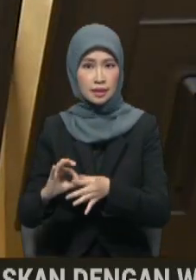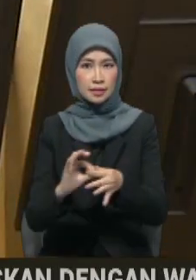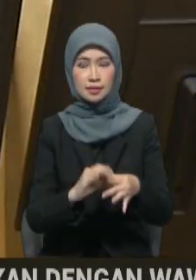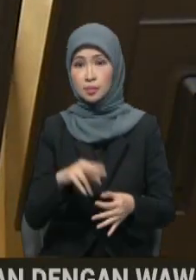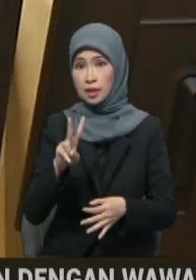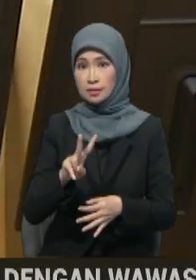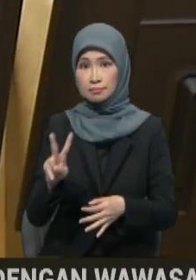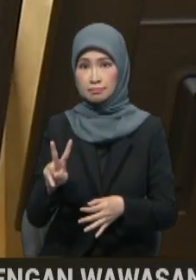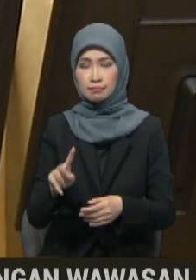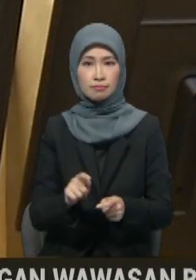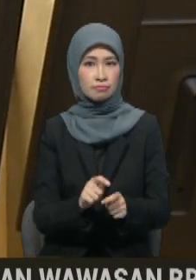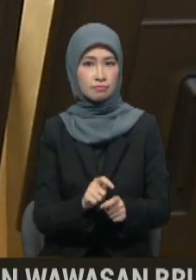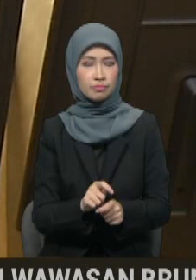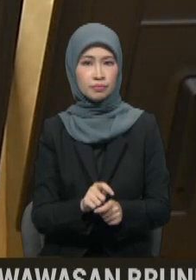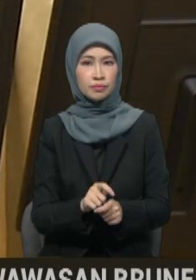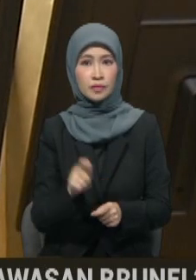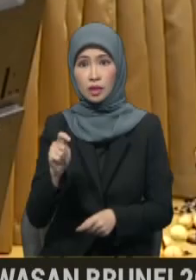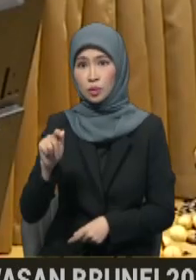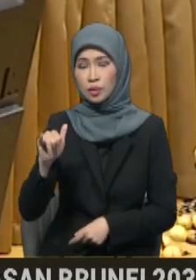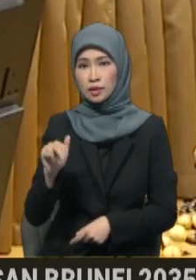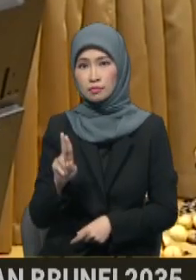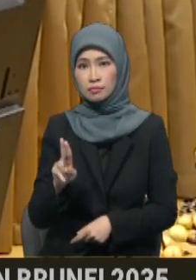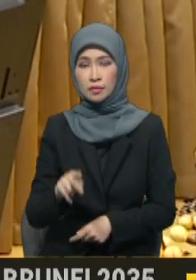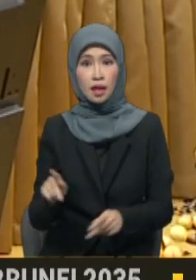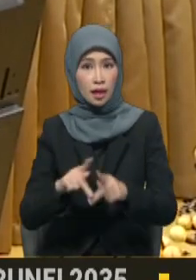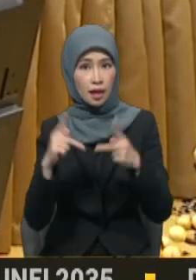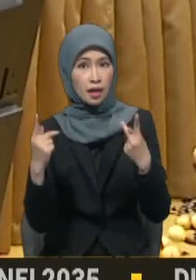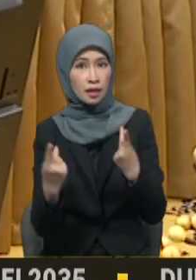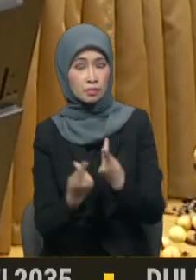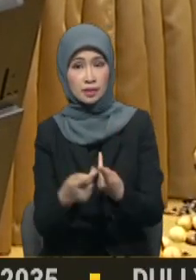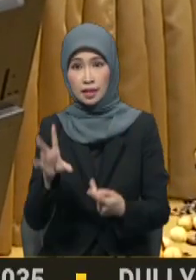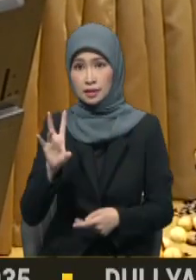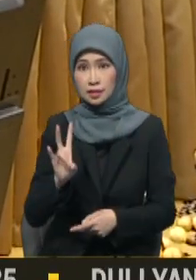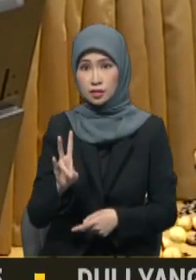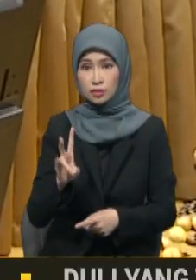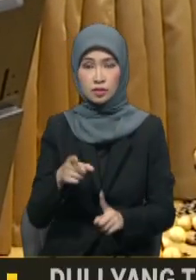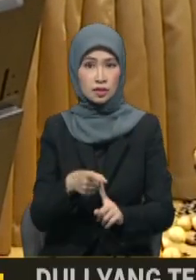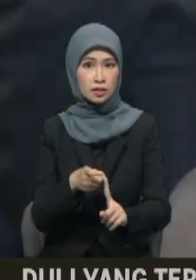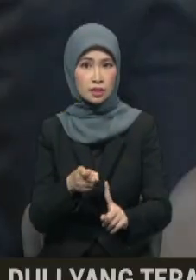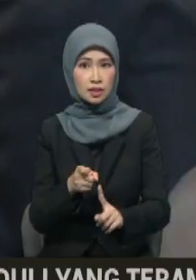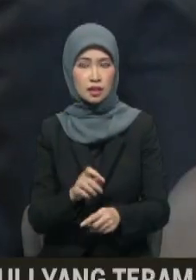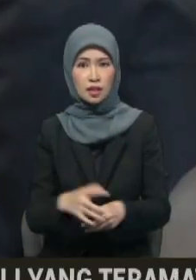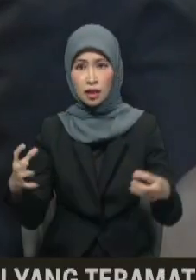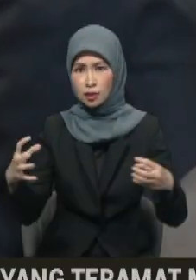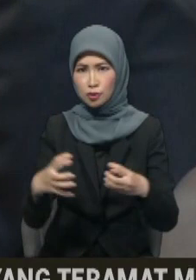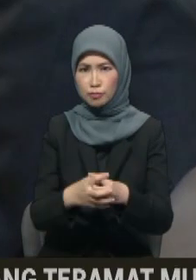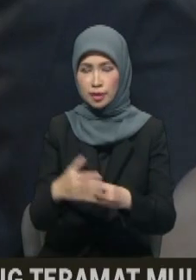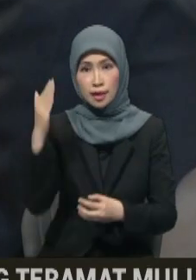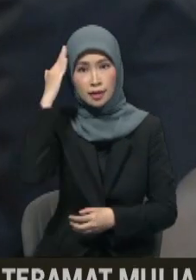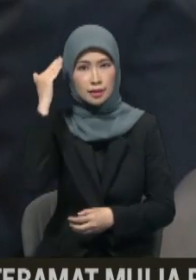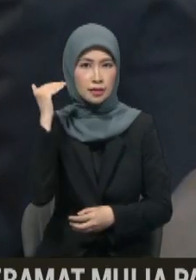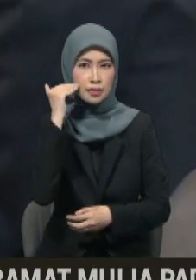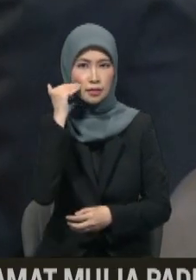Hala tuan yang terutama disertai oleh serombongan tujuh delegasi dari sekretariat perhimpunan Kebangsaan Republik